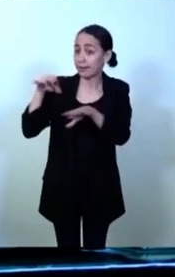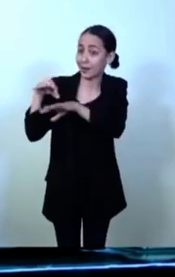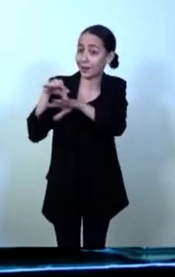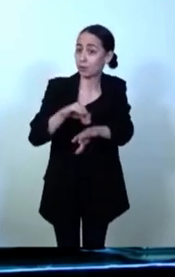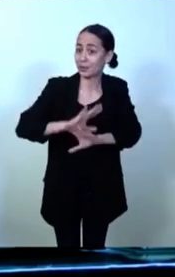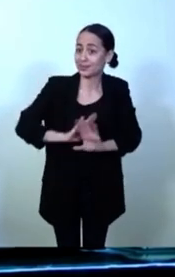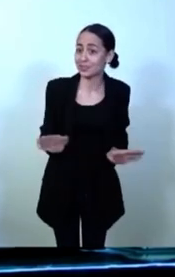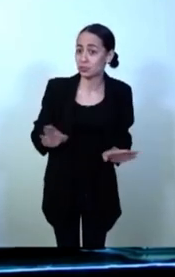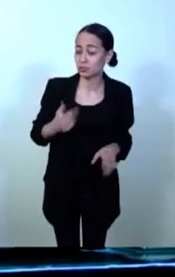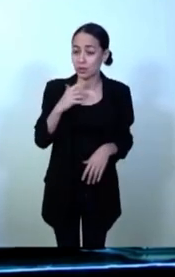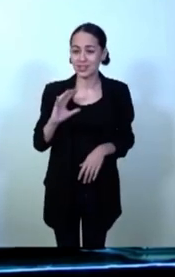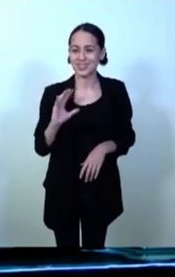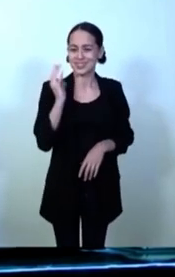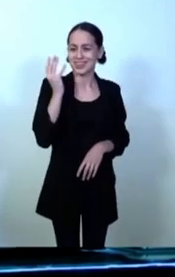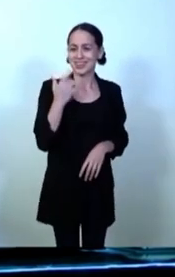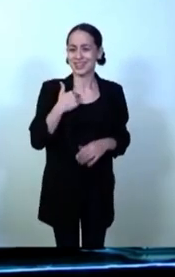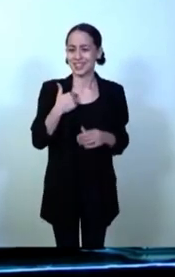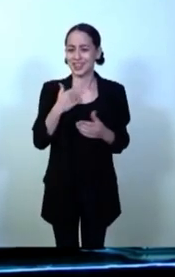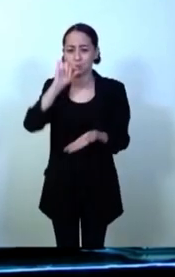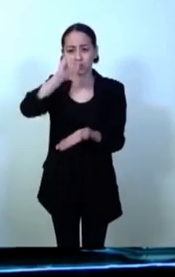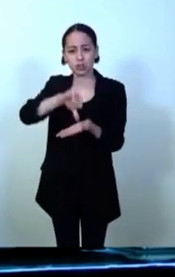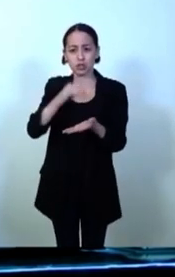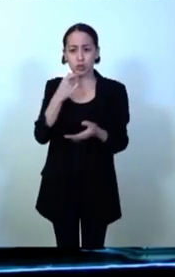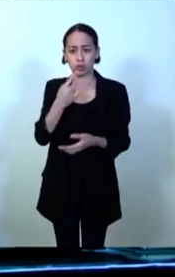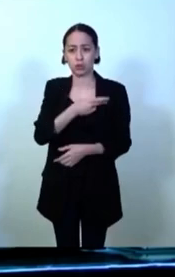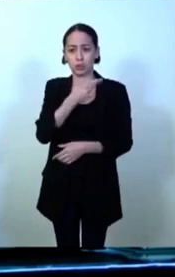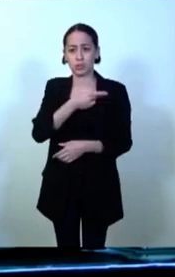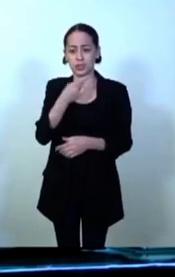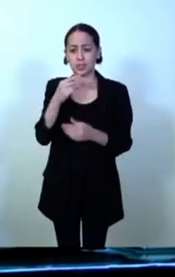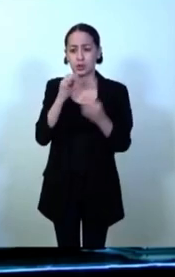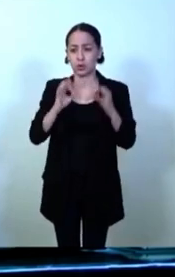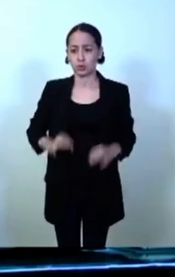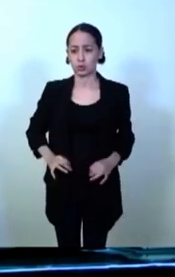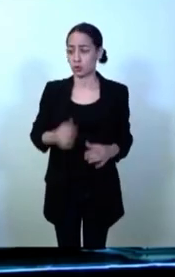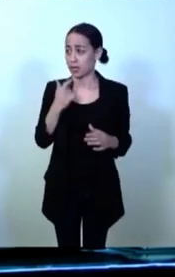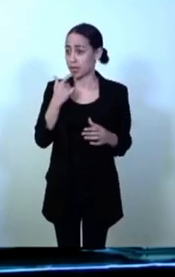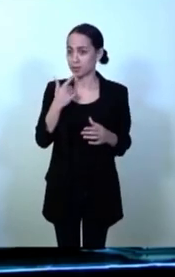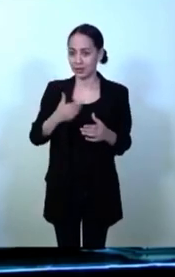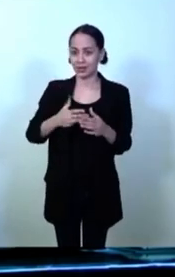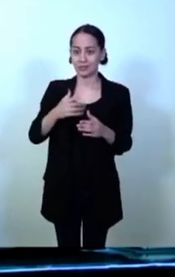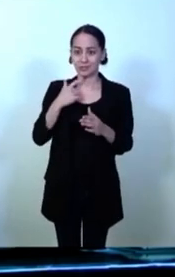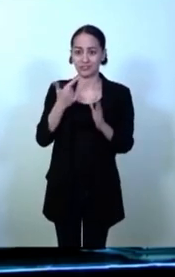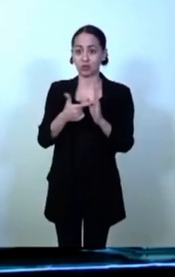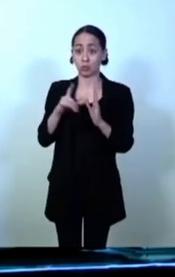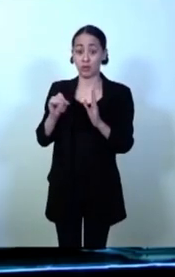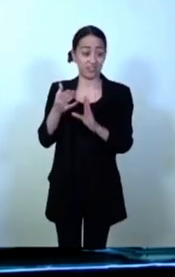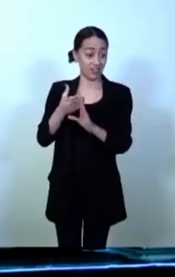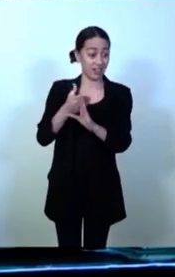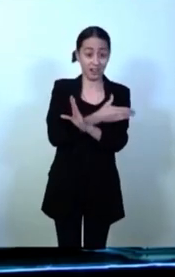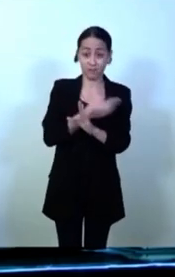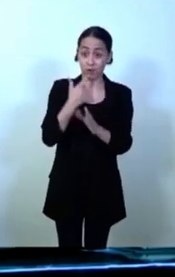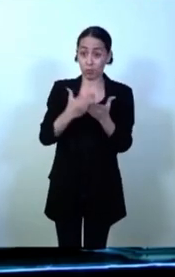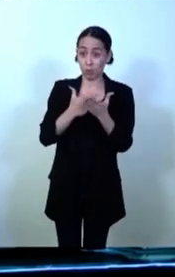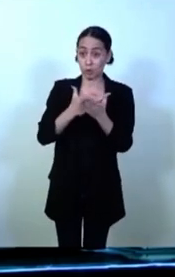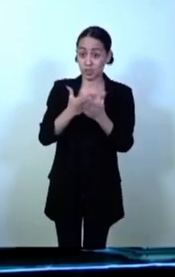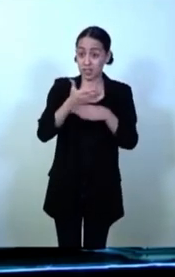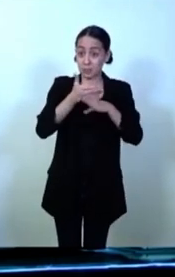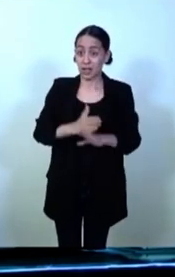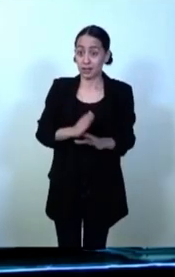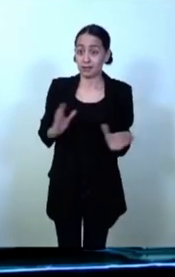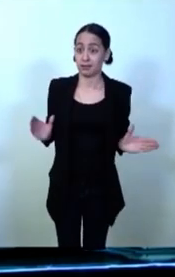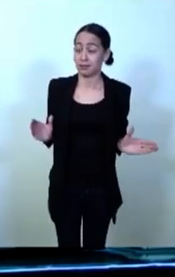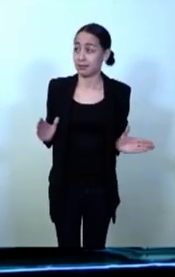5e centre médico-scolaire, mais là aussi, vous ne faites que poursuivre un projet déjà engagé avant 2020. Un focus sur la prise en